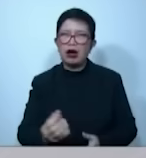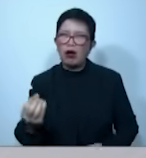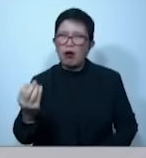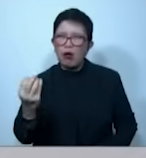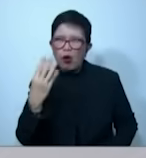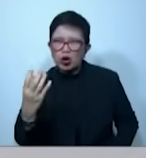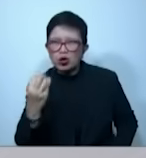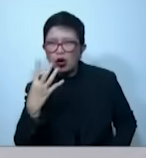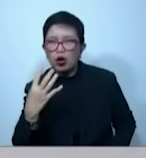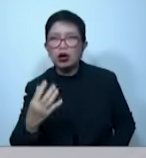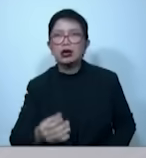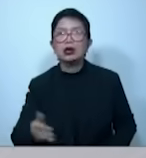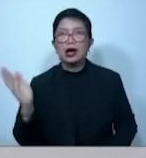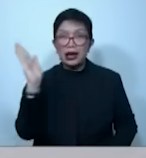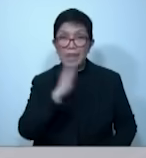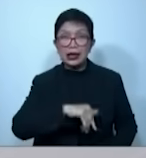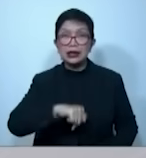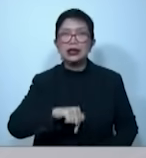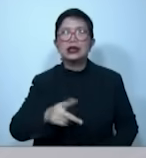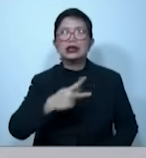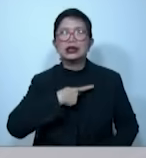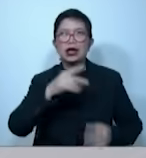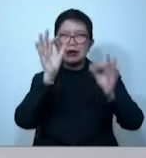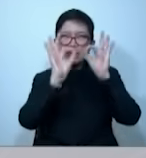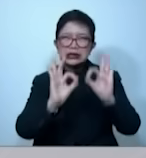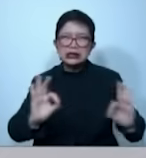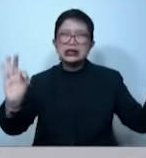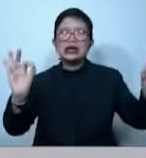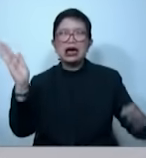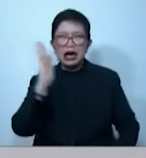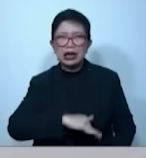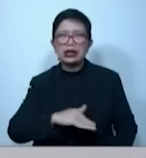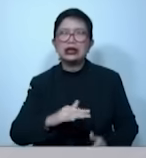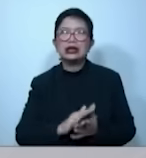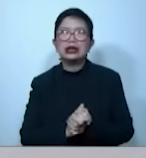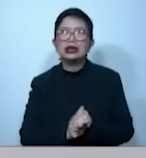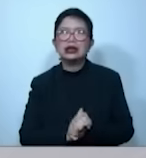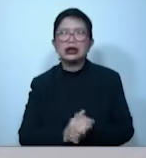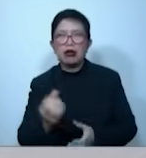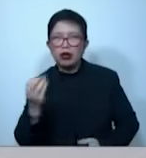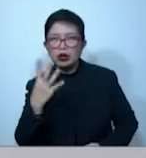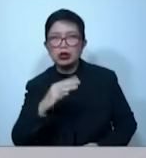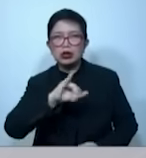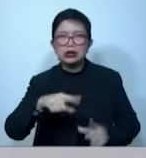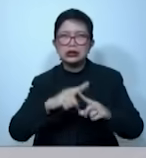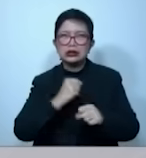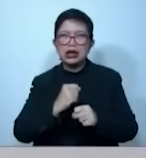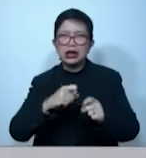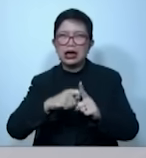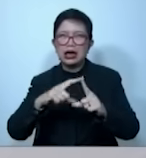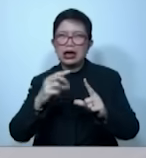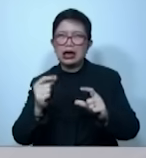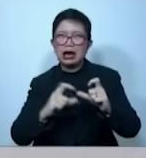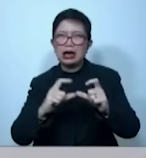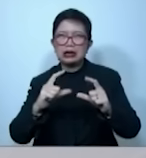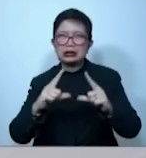terjadi ada hari di mana kita bersih ada hari di mana kita ada masa Minggu pagi Jagakarsa sangat kotor apa yang